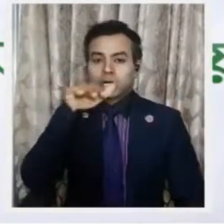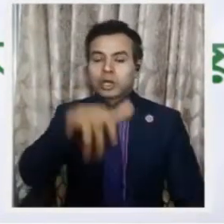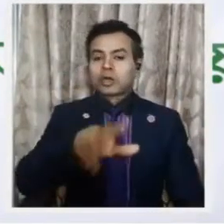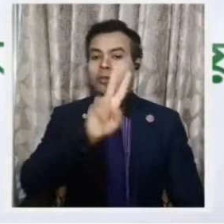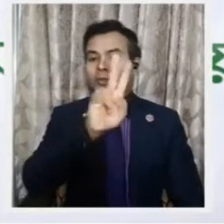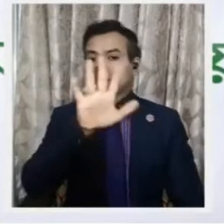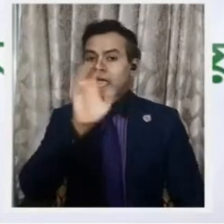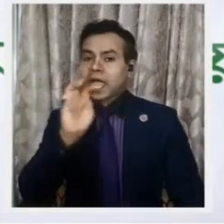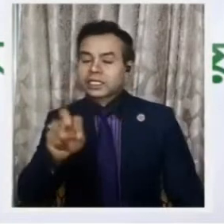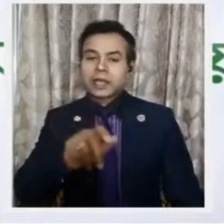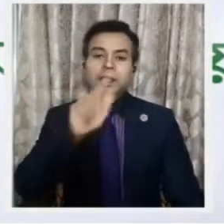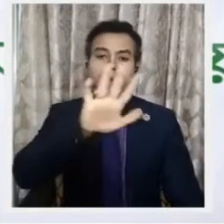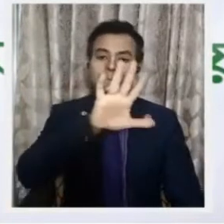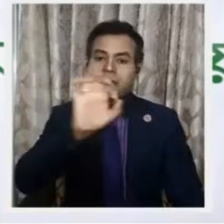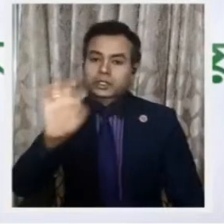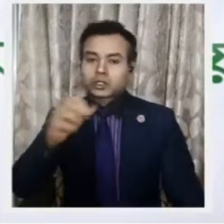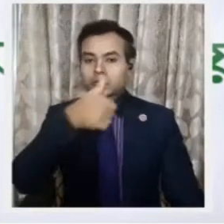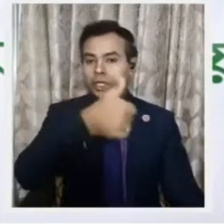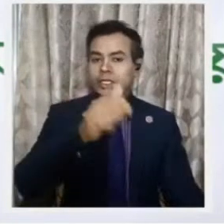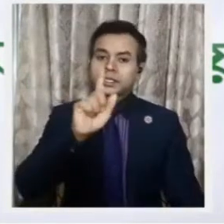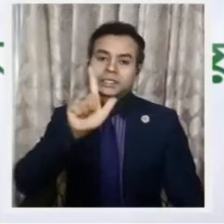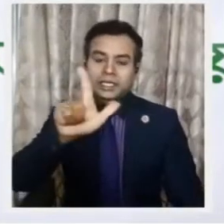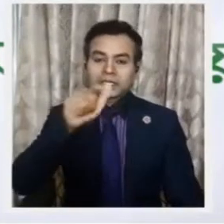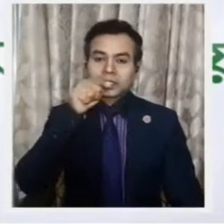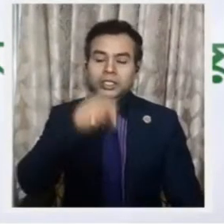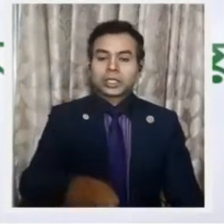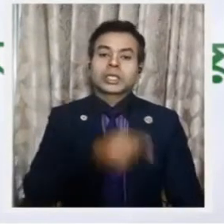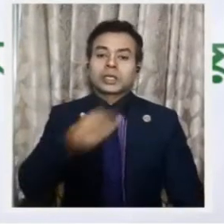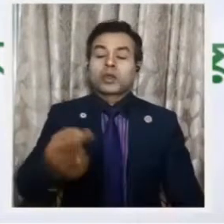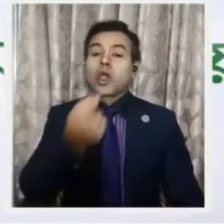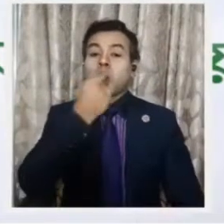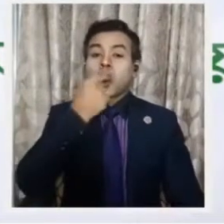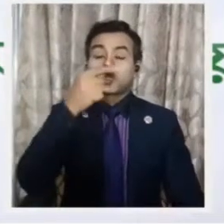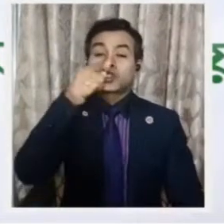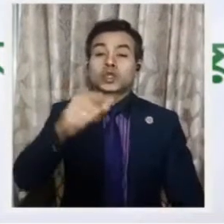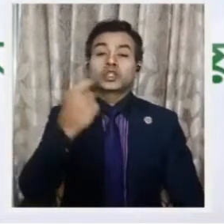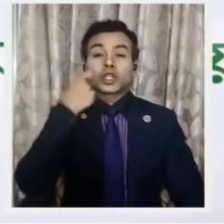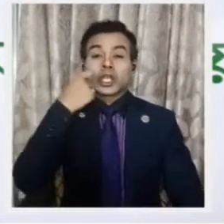25,09,142টি ব্যক্তিগত সুরক্ষা সামগ্রী এবং বর্তমানে মজুত আছে